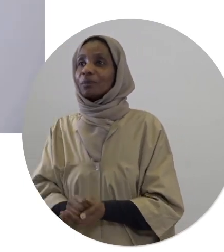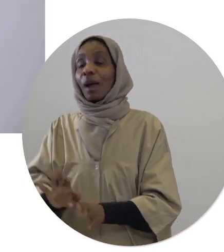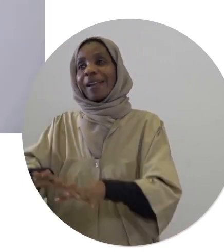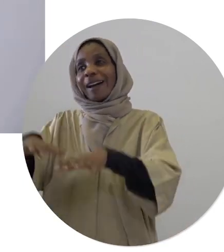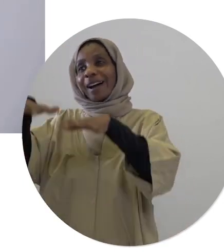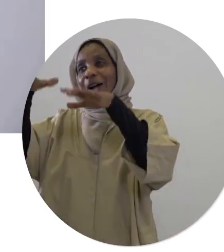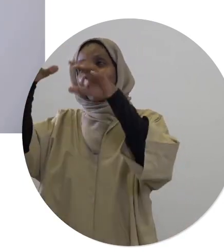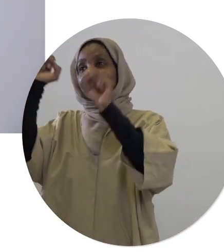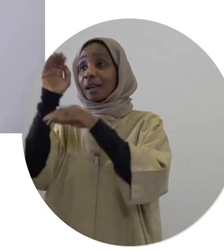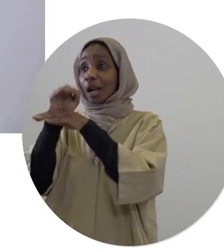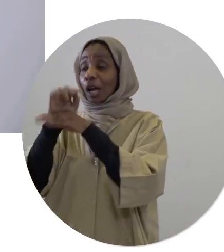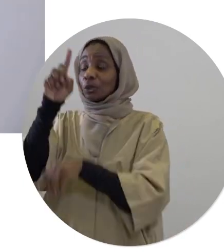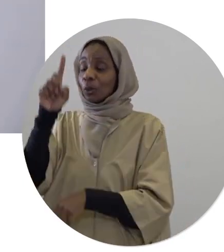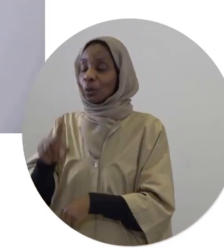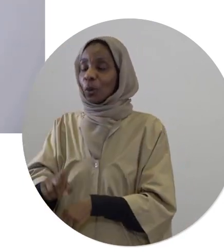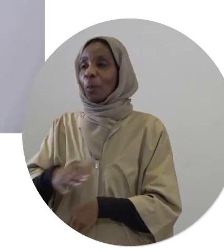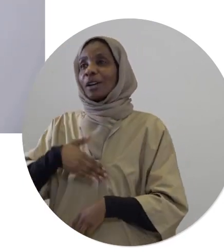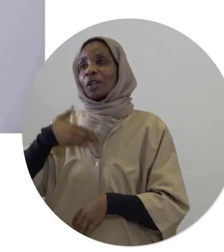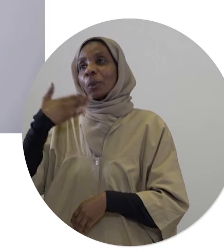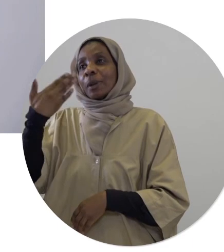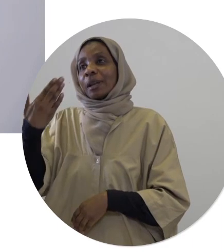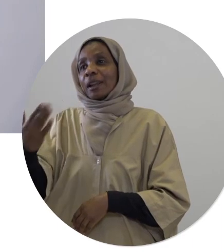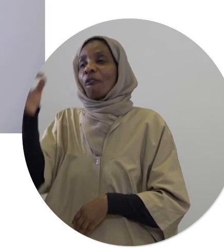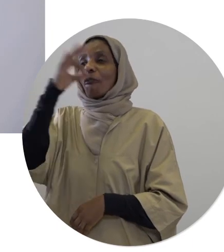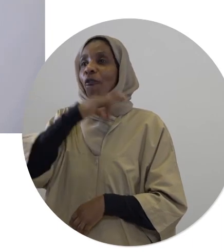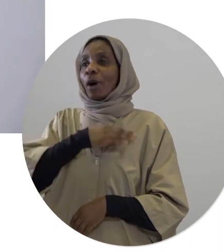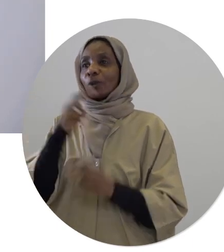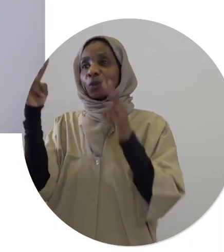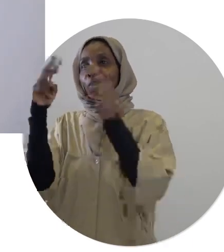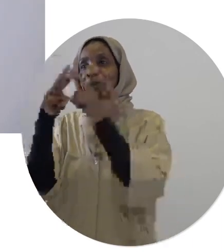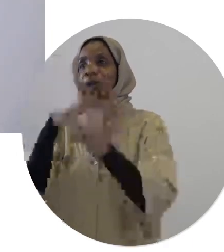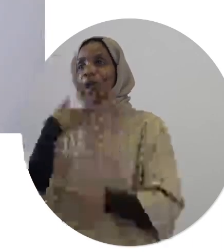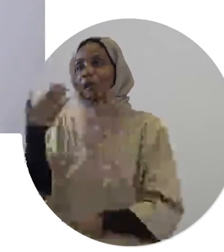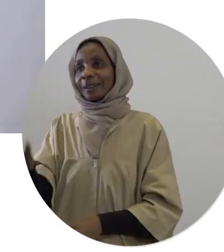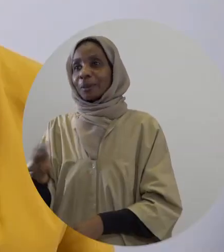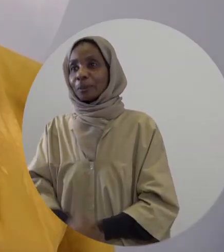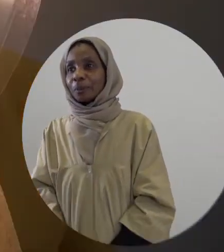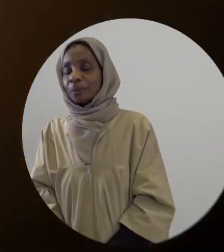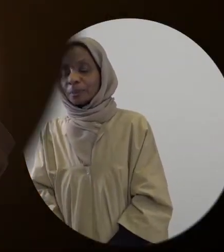إلى نهاية حلقة اليوم، راجية لكم تمام الاستفادة. ألقاكم على خير قريباً.